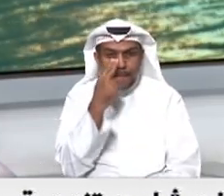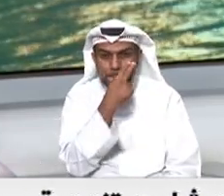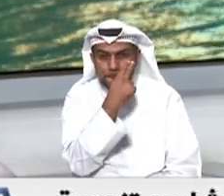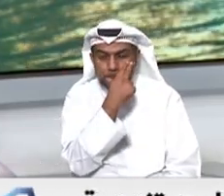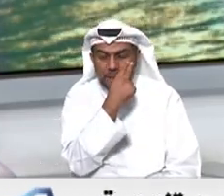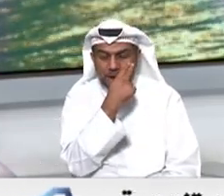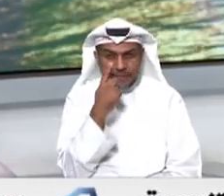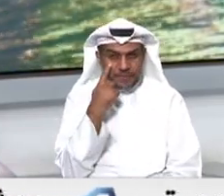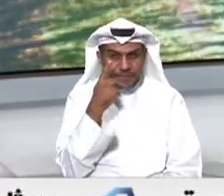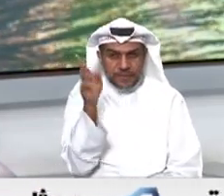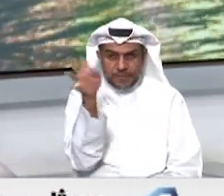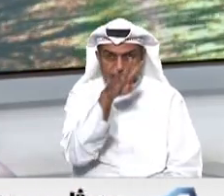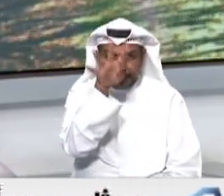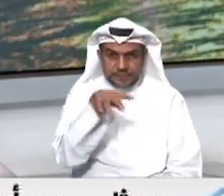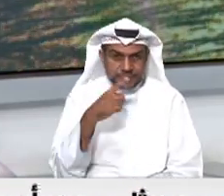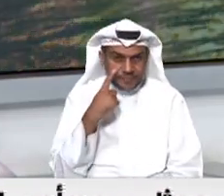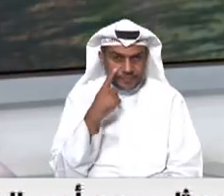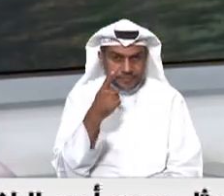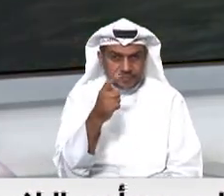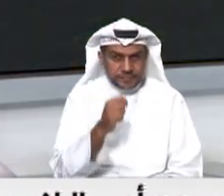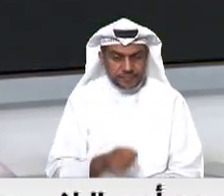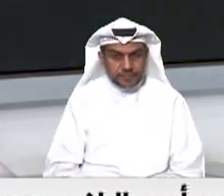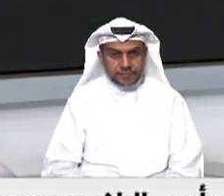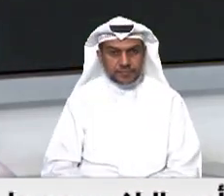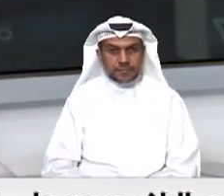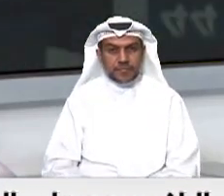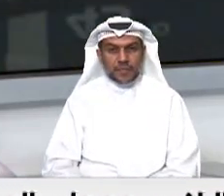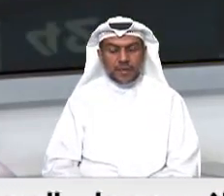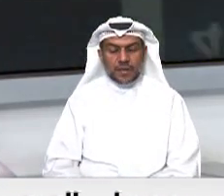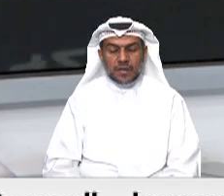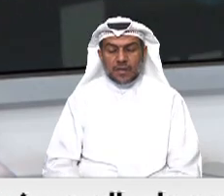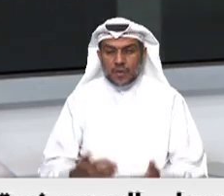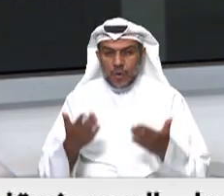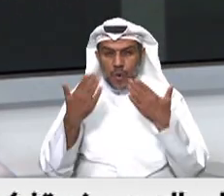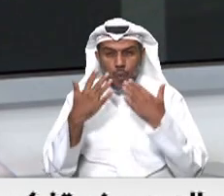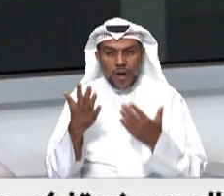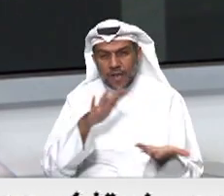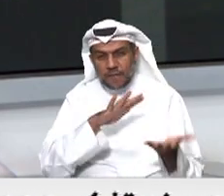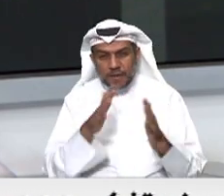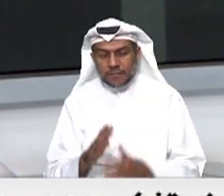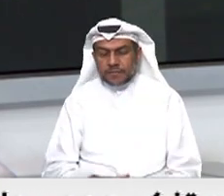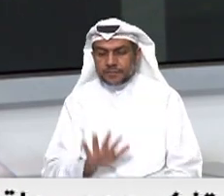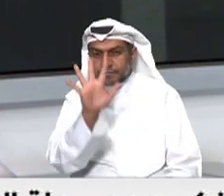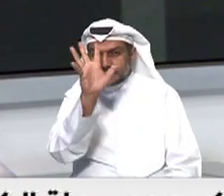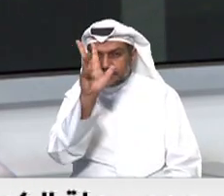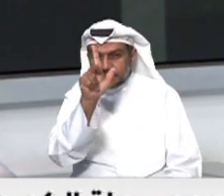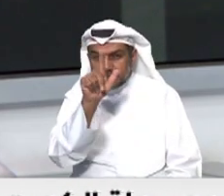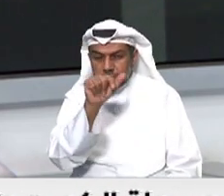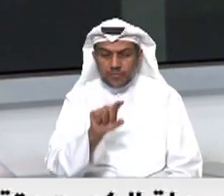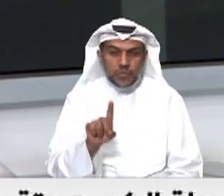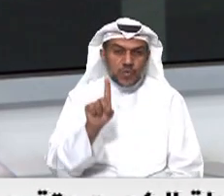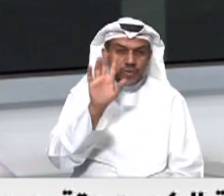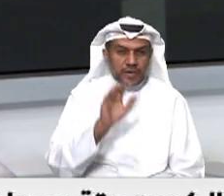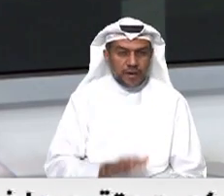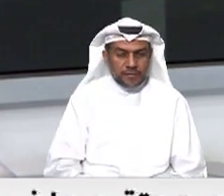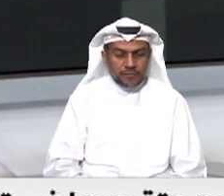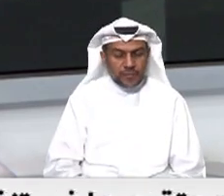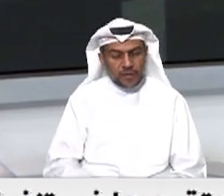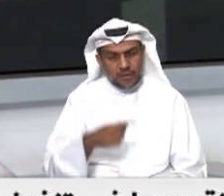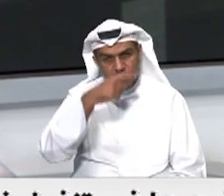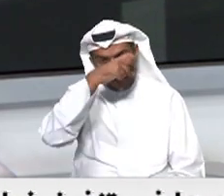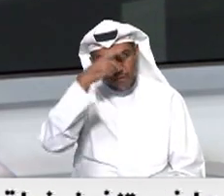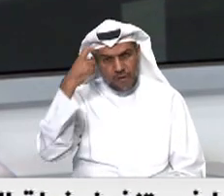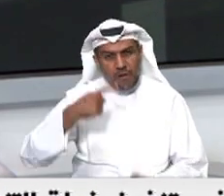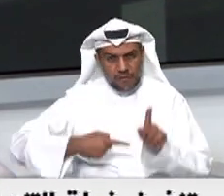الشمس الساعه الخامسه و44 دقيقه الطقس المتوقع في مدينه الكويت خلال الخمس ايام القادمه ان شاء الله اجوائنا ح